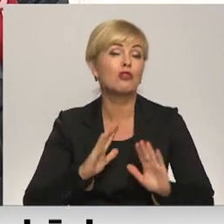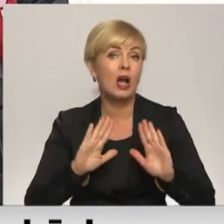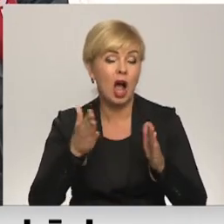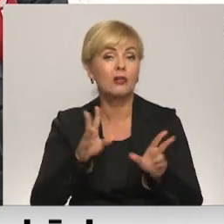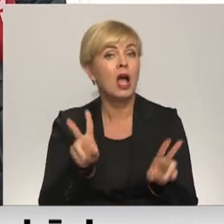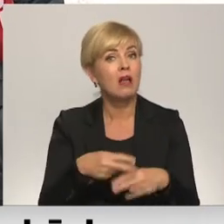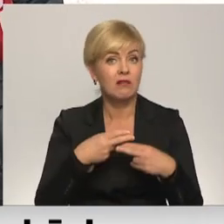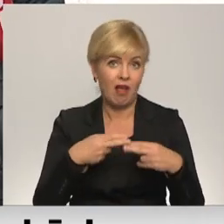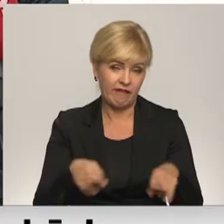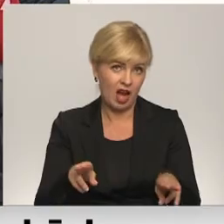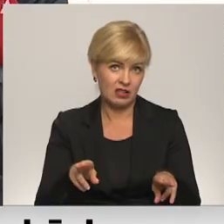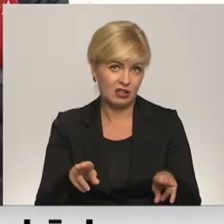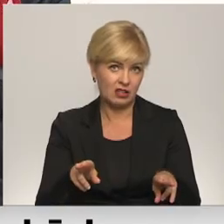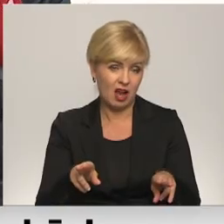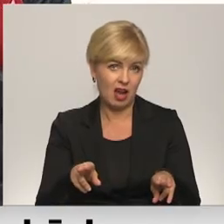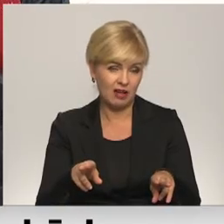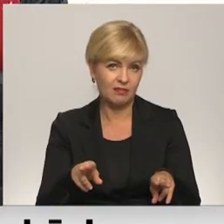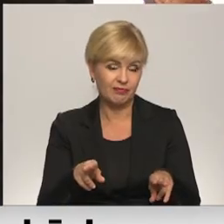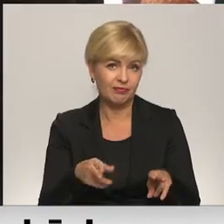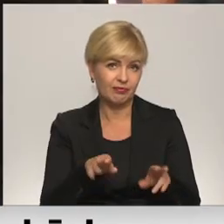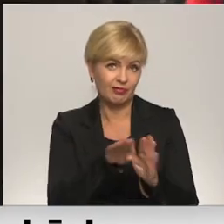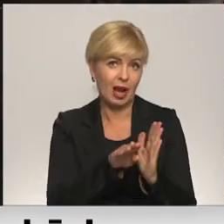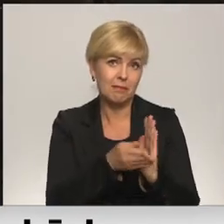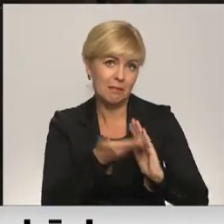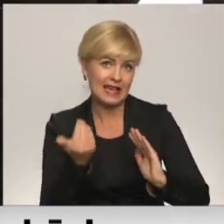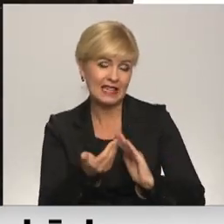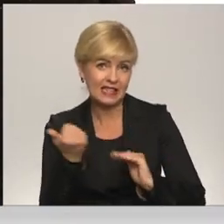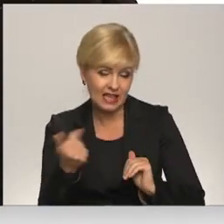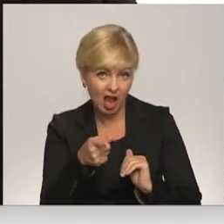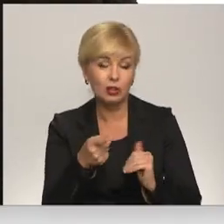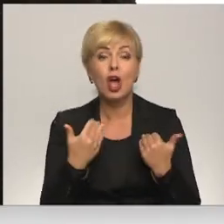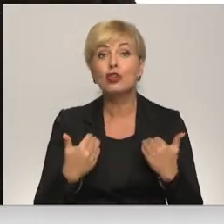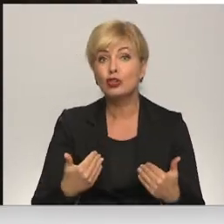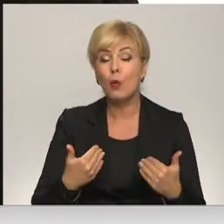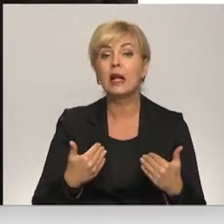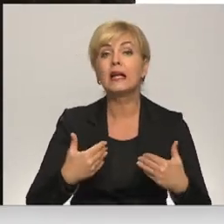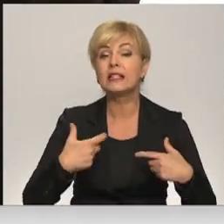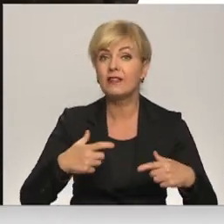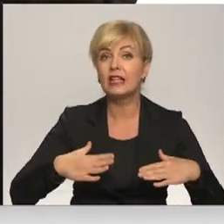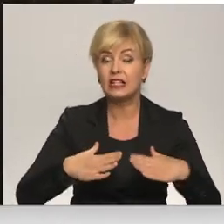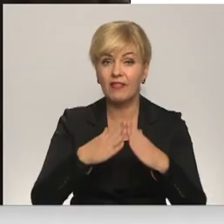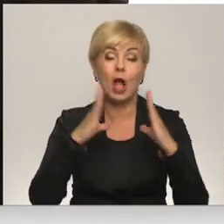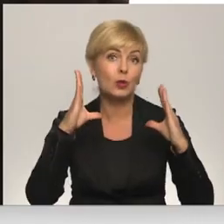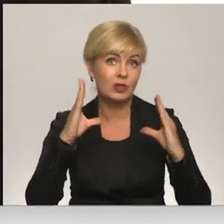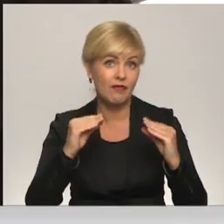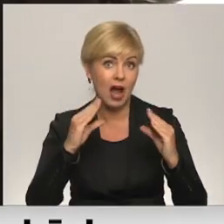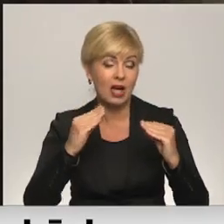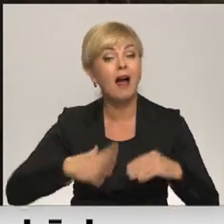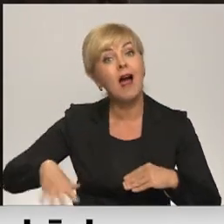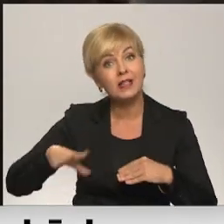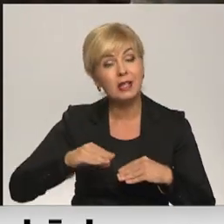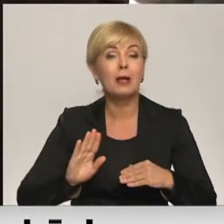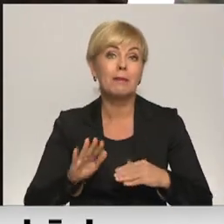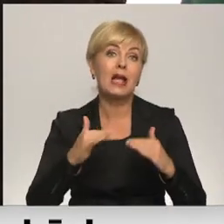ka nevajadzēja mīkstināt. Jā, šodien svinēsim svētkus vakarā. Plašā lokā? Ar ģimeni